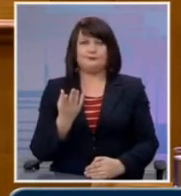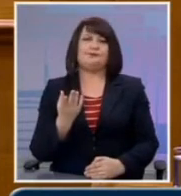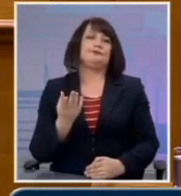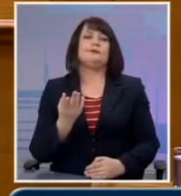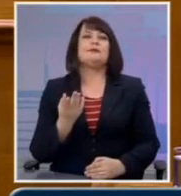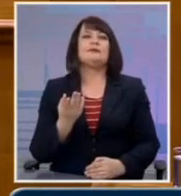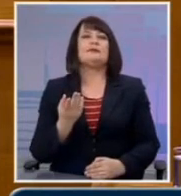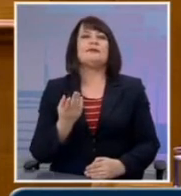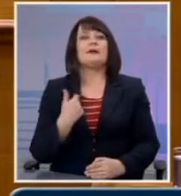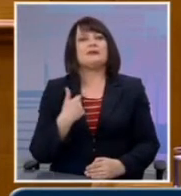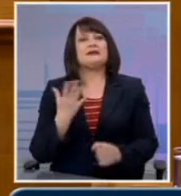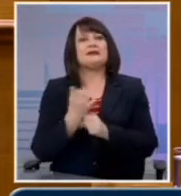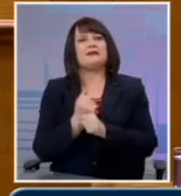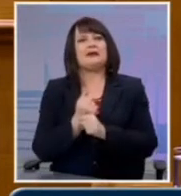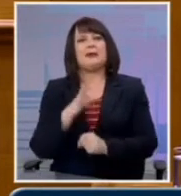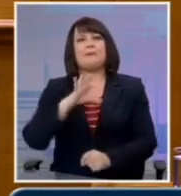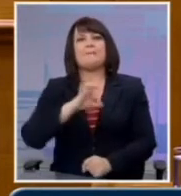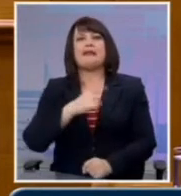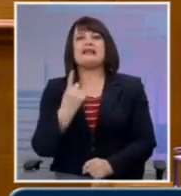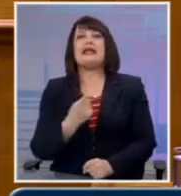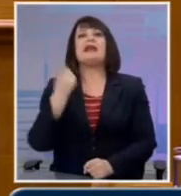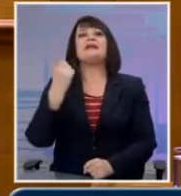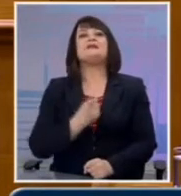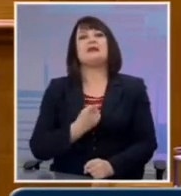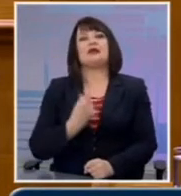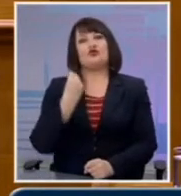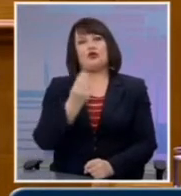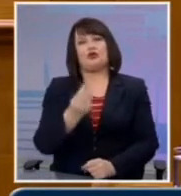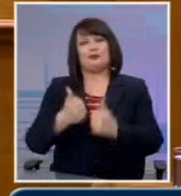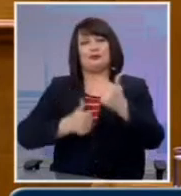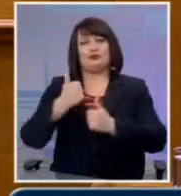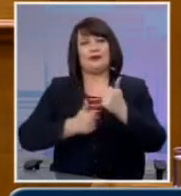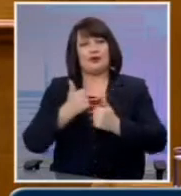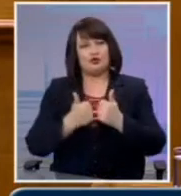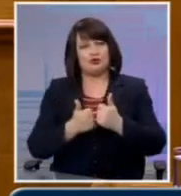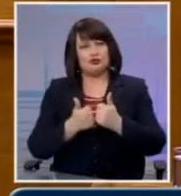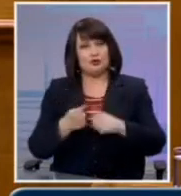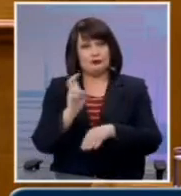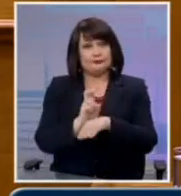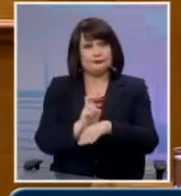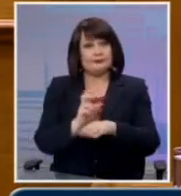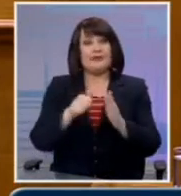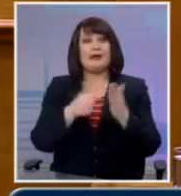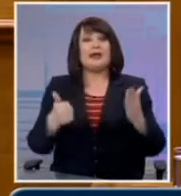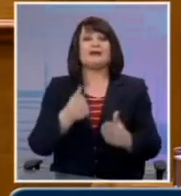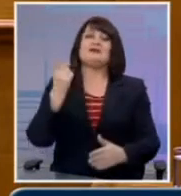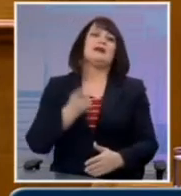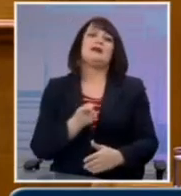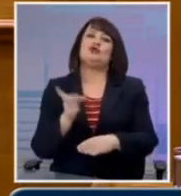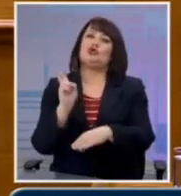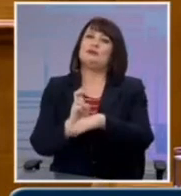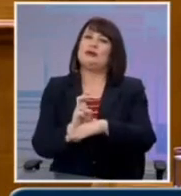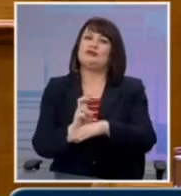παραχωρησιούχο, δόθηκε το 51% στη διαγωνιστική διαδικασία και το άλλο 16%